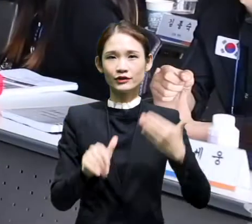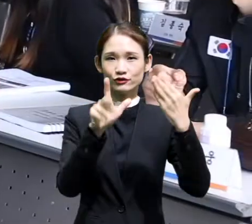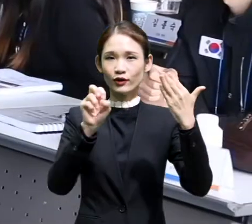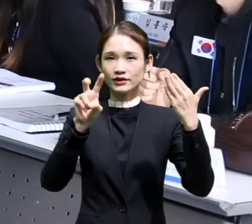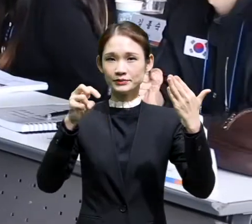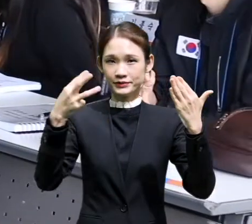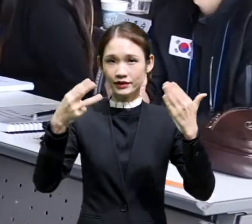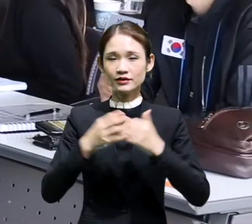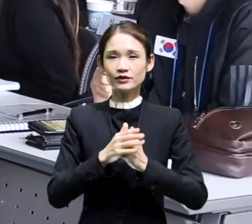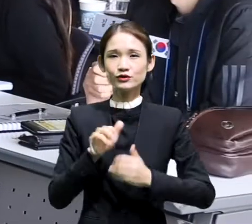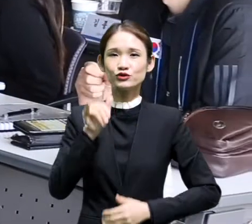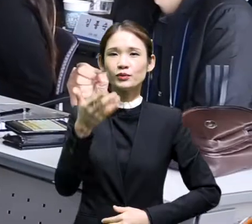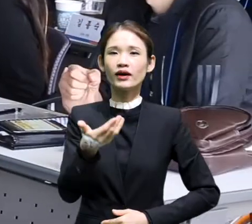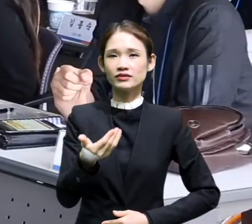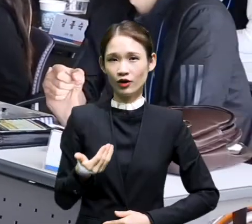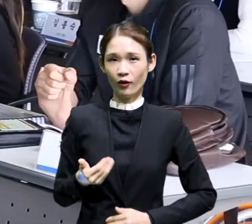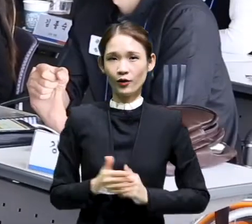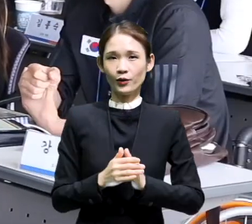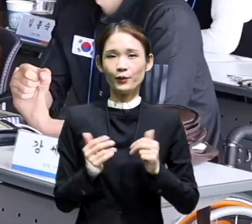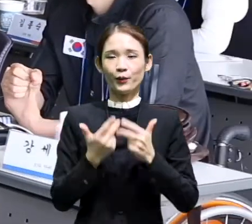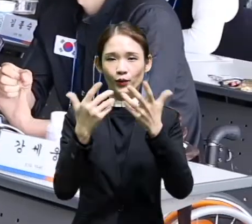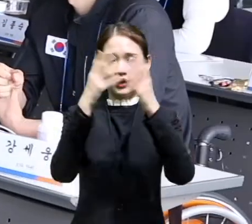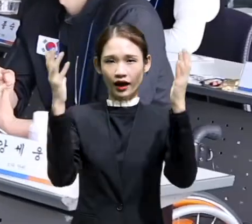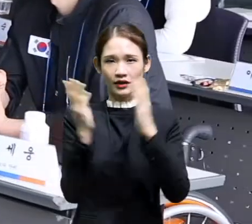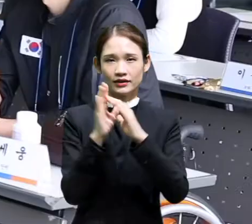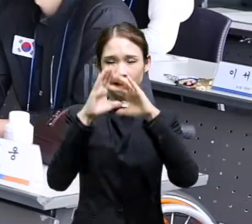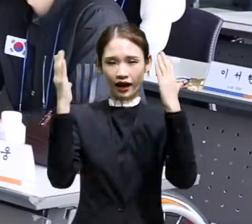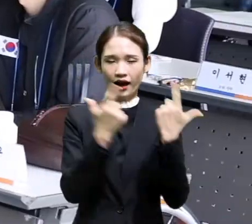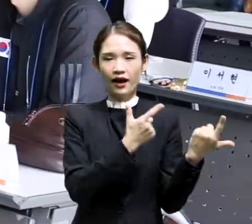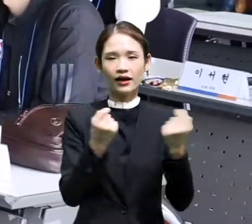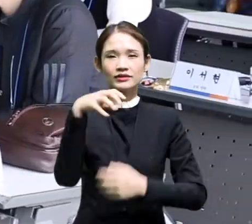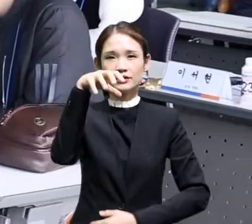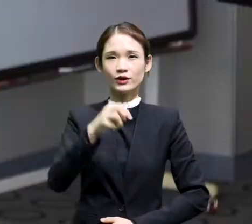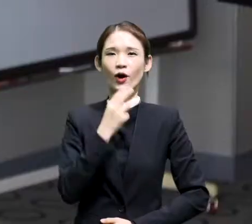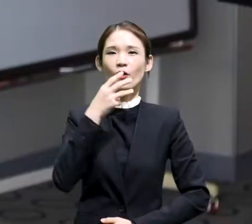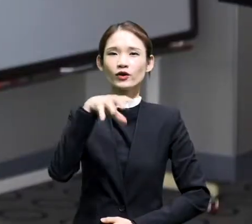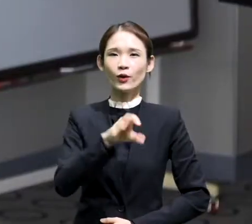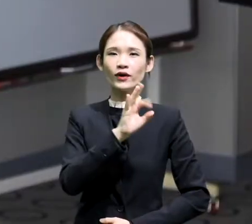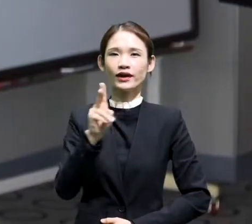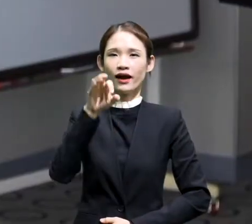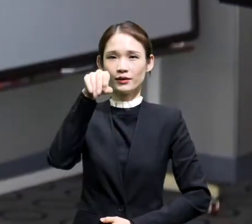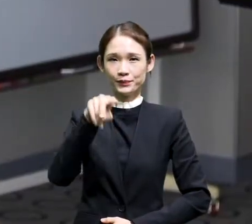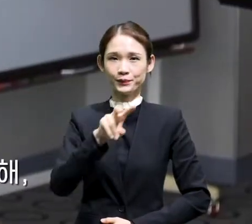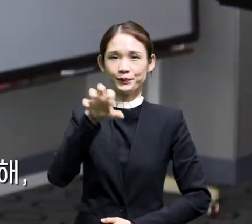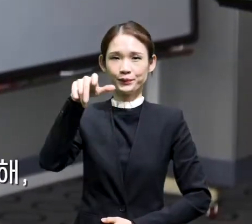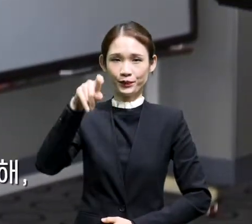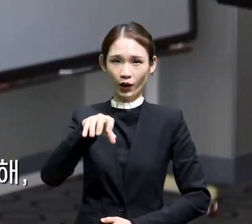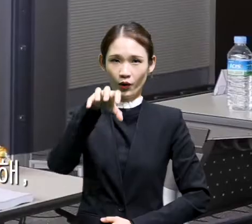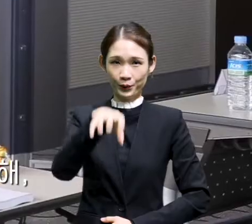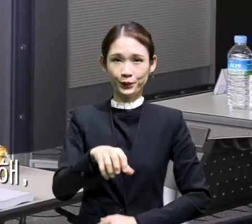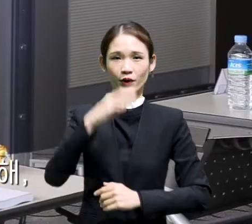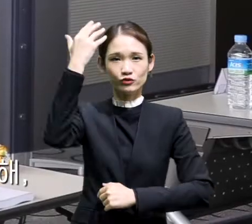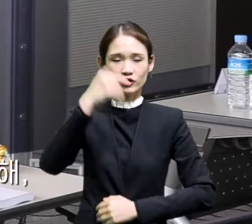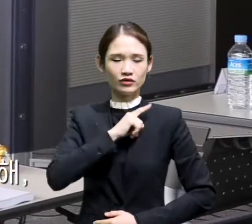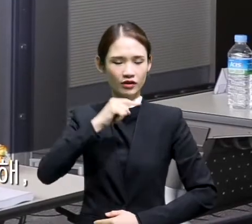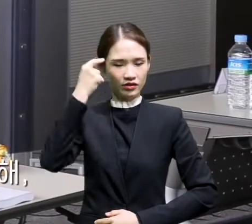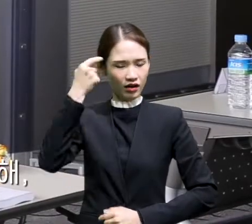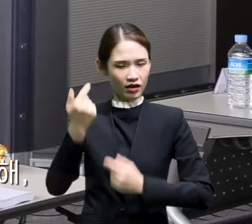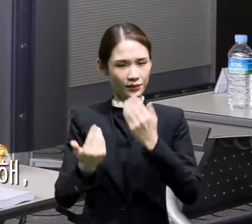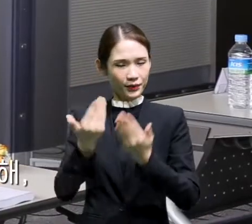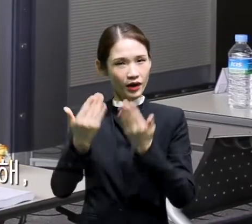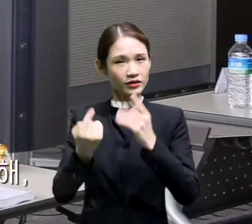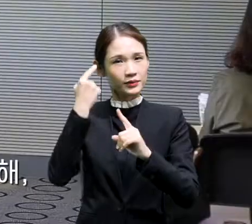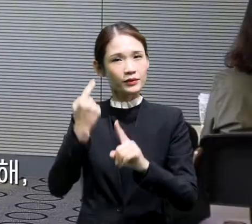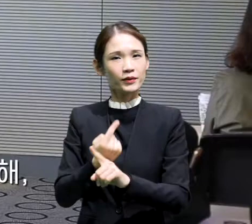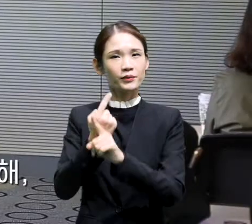9월 23일 출발에 앞서 봉사단원 모두가 경기도 양평에 모였습니다. 국내에서 장애인식 개선